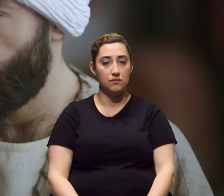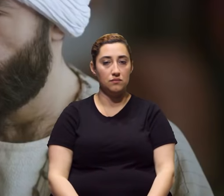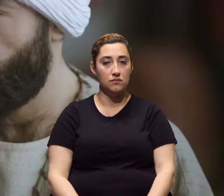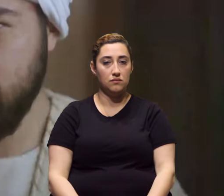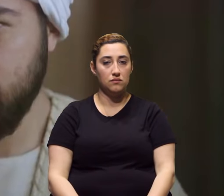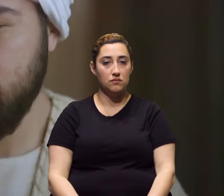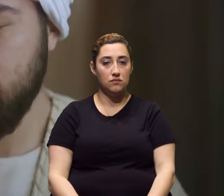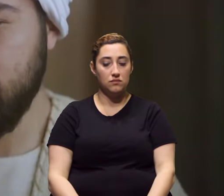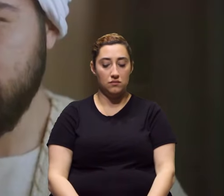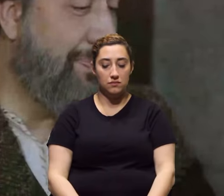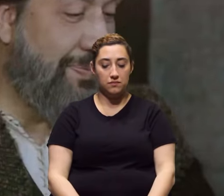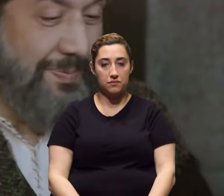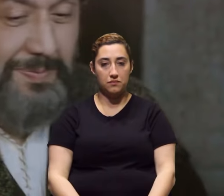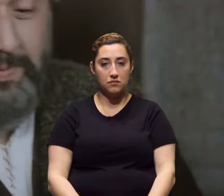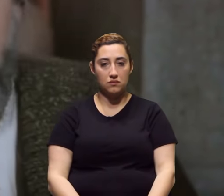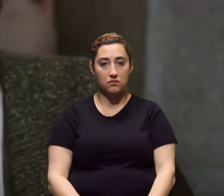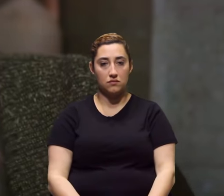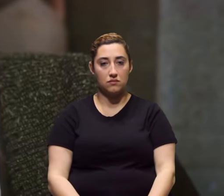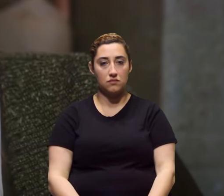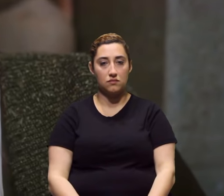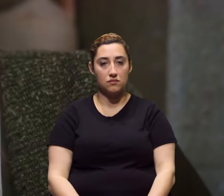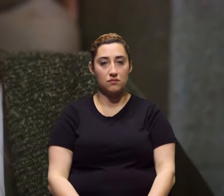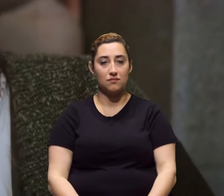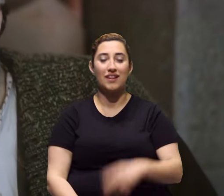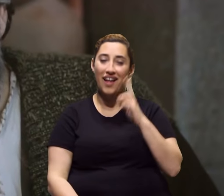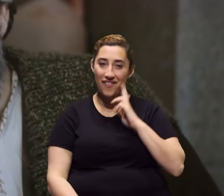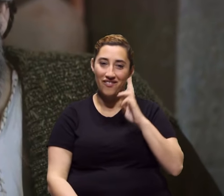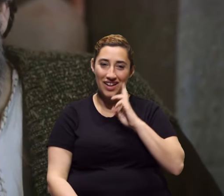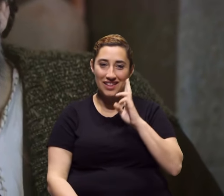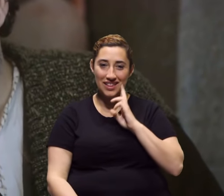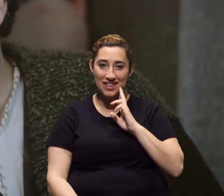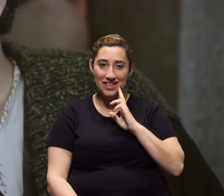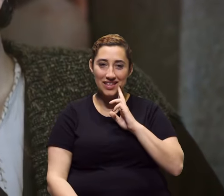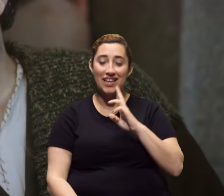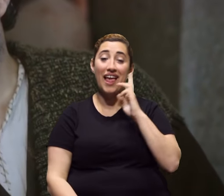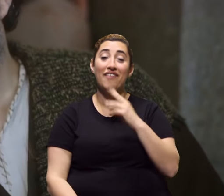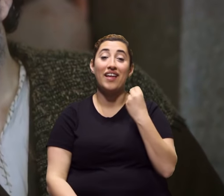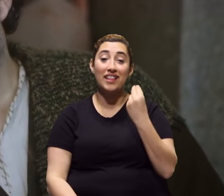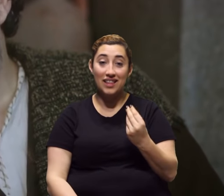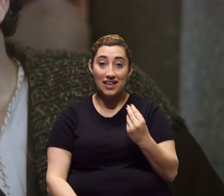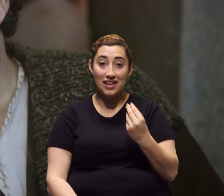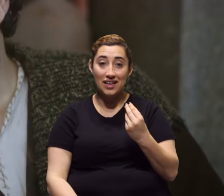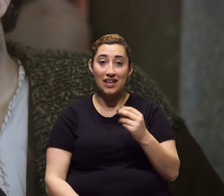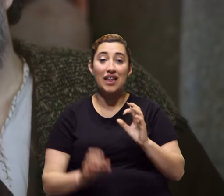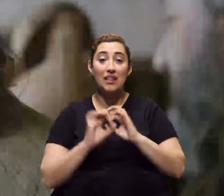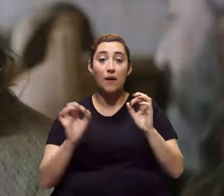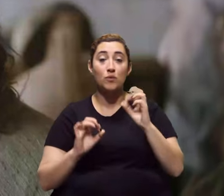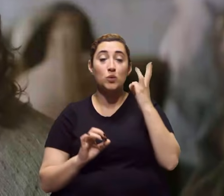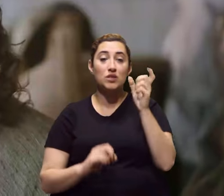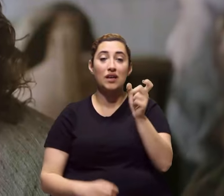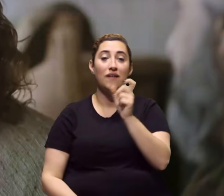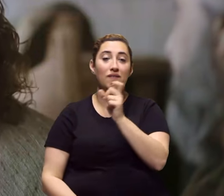Ali Taygu yanındaki dervişlerle göz göze geldi. Efendi. Efendi. Tamı tamına üç